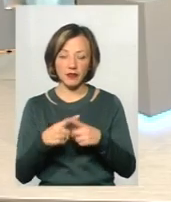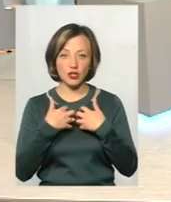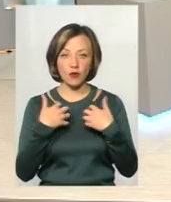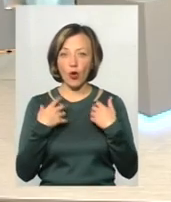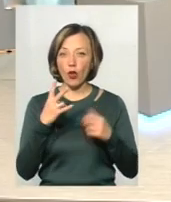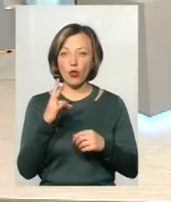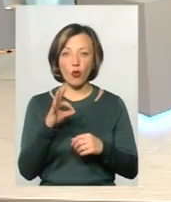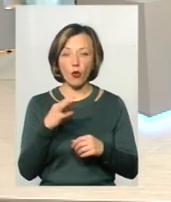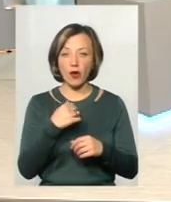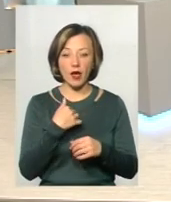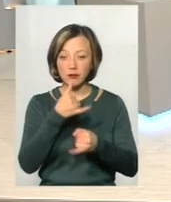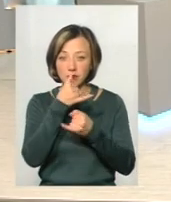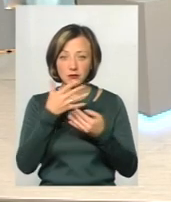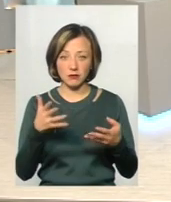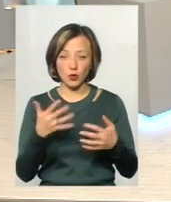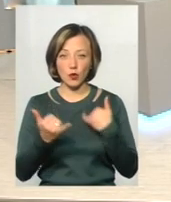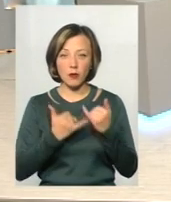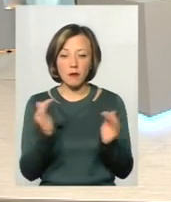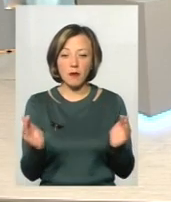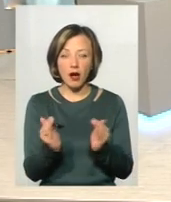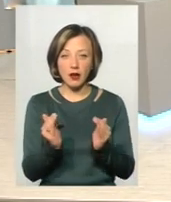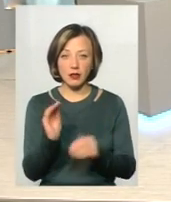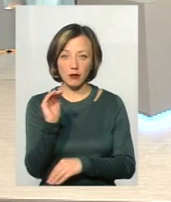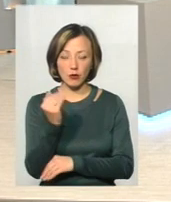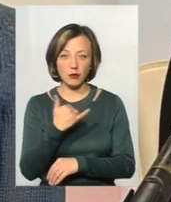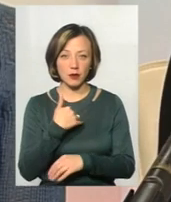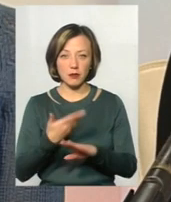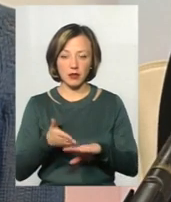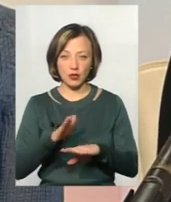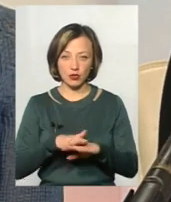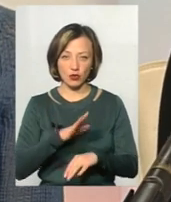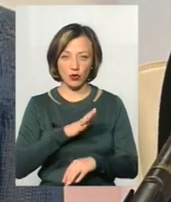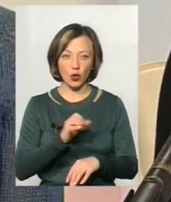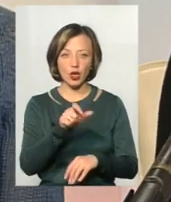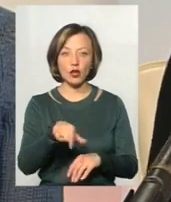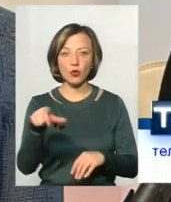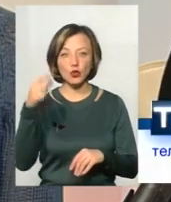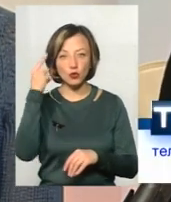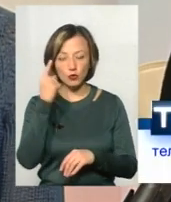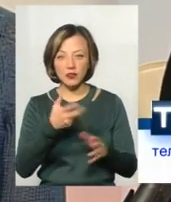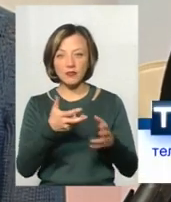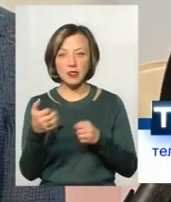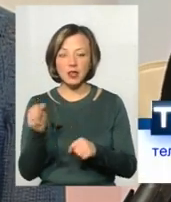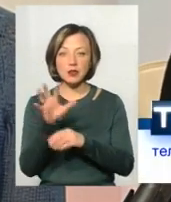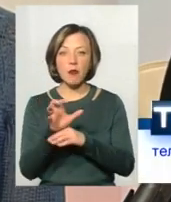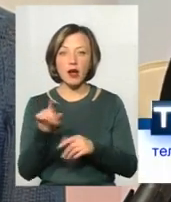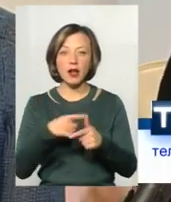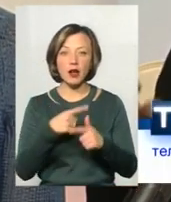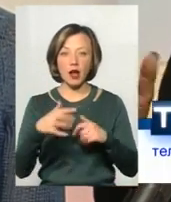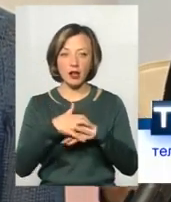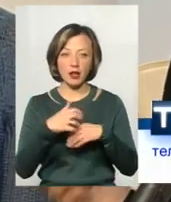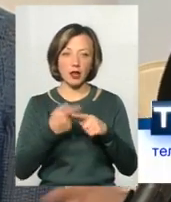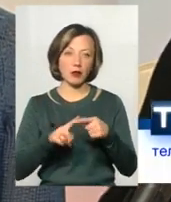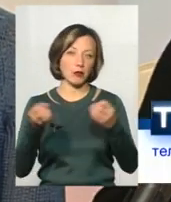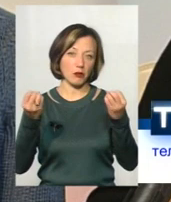Но я не потянула эту собаку, потому что у меня был маленький ребенок, мне было тяжело. И люди думают, что взять собаку или кота, это вот